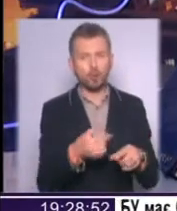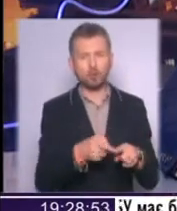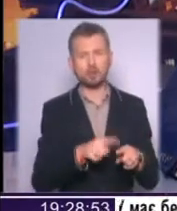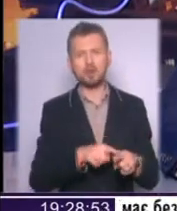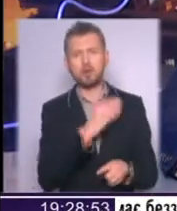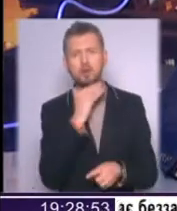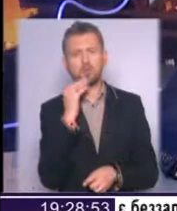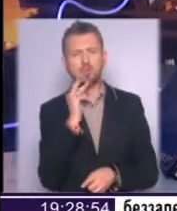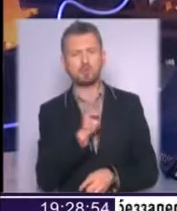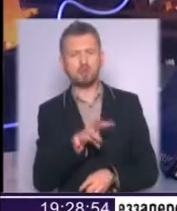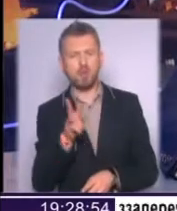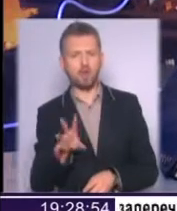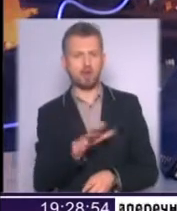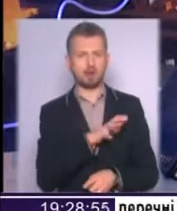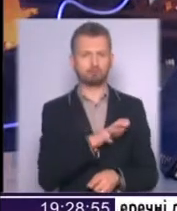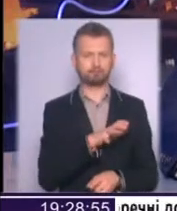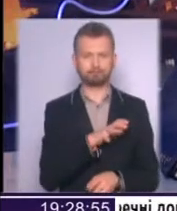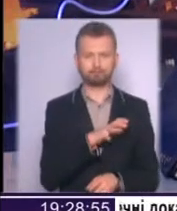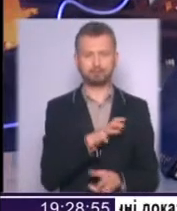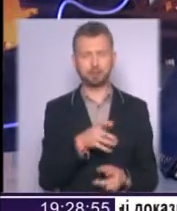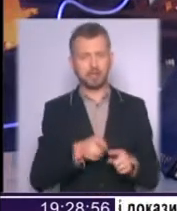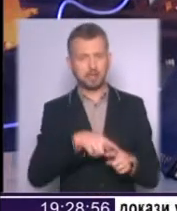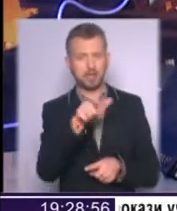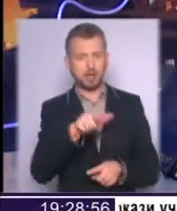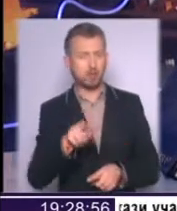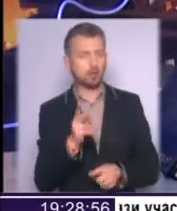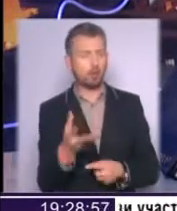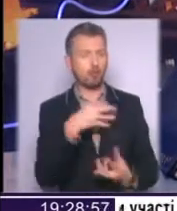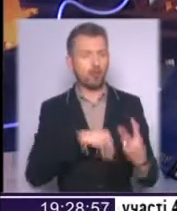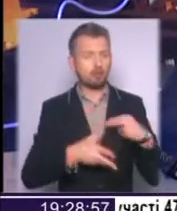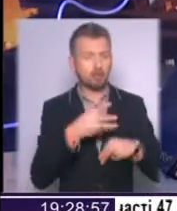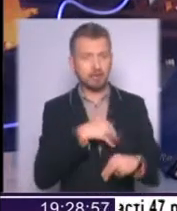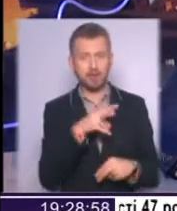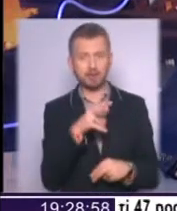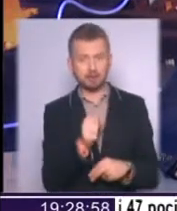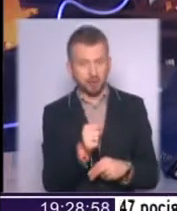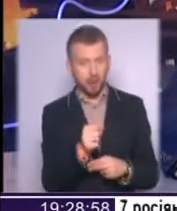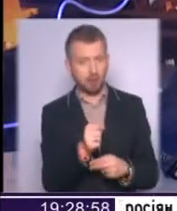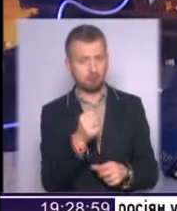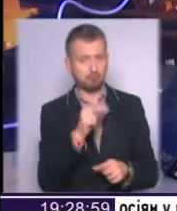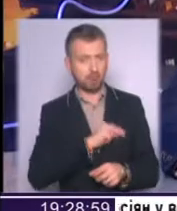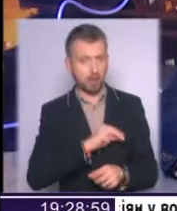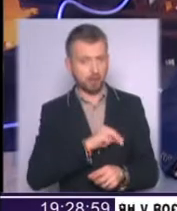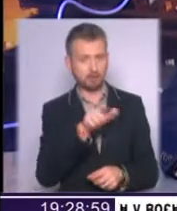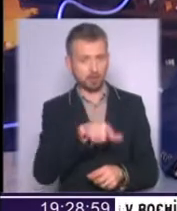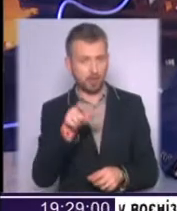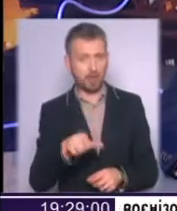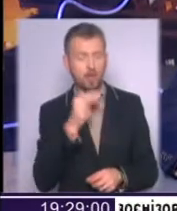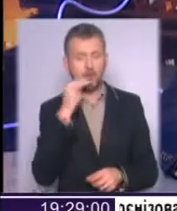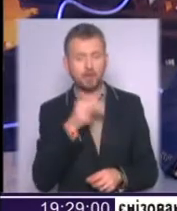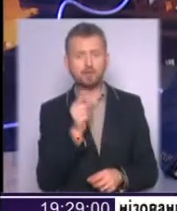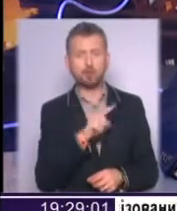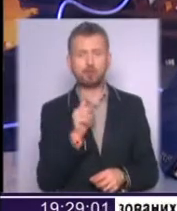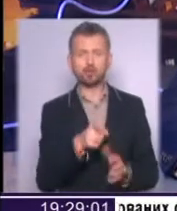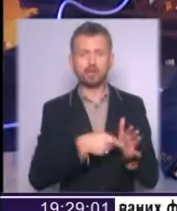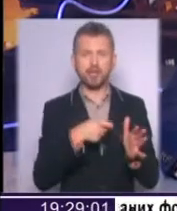мультимільйонери, мільярдери, ці всі люди, які нажилися на мозолях простих українських громадян, винні в тому, що шахтарі, вчителі,